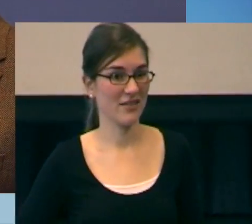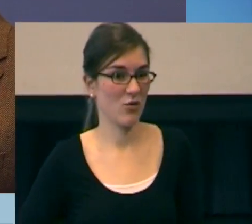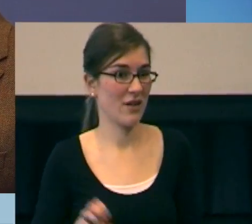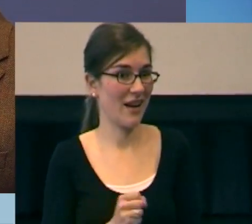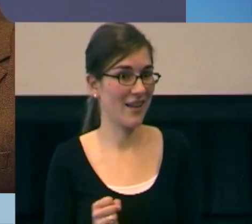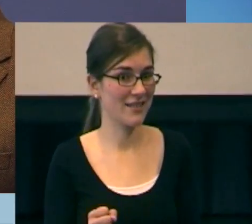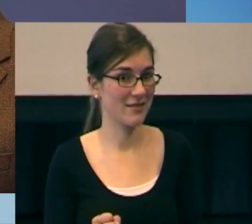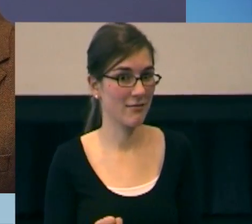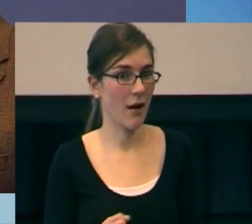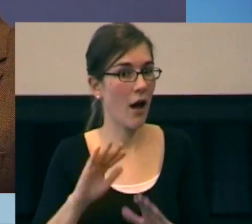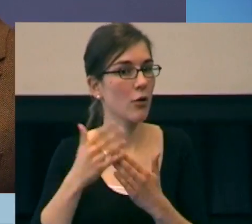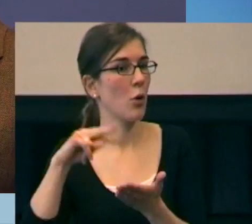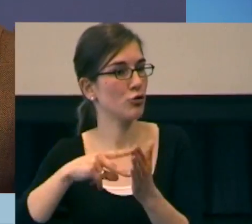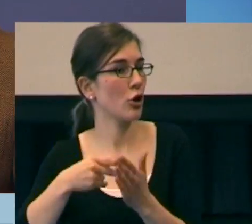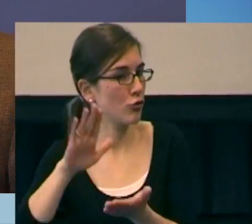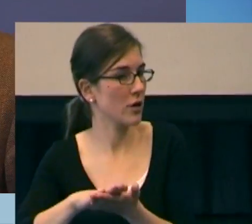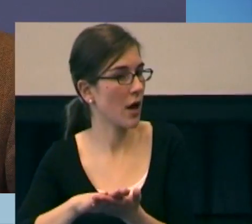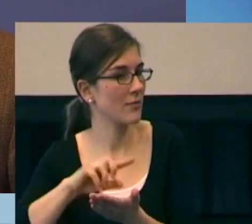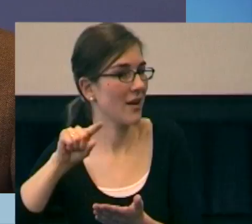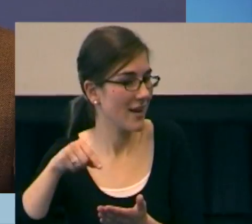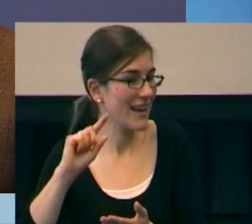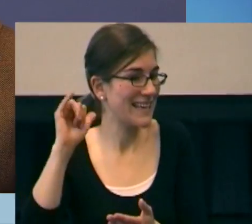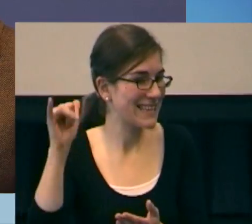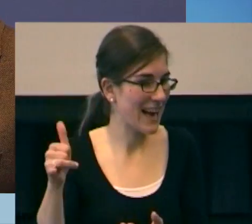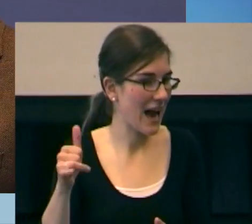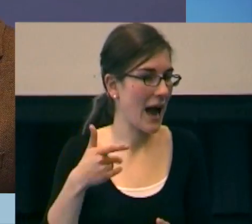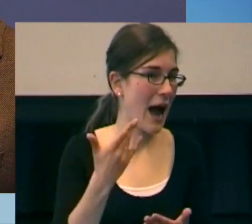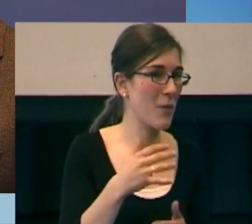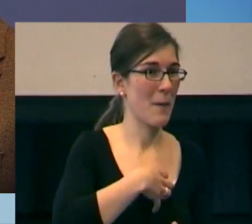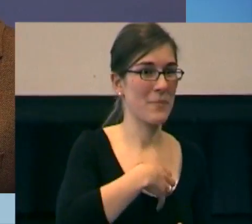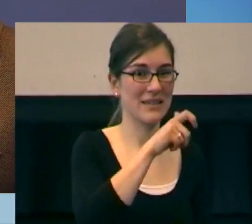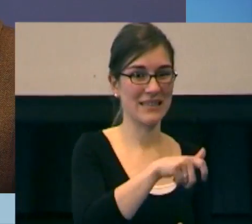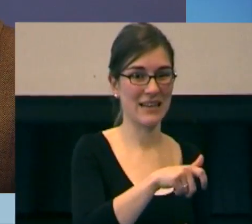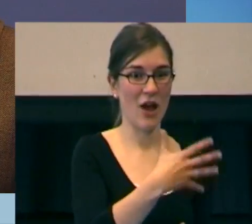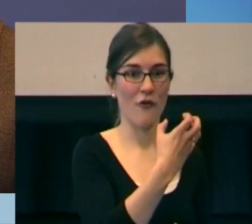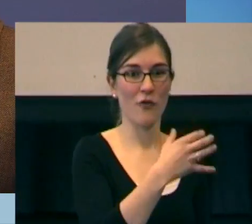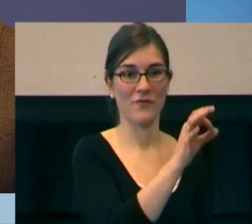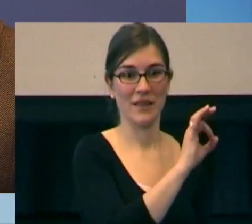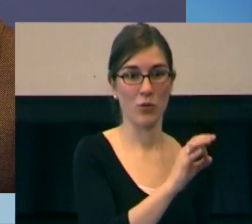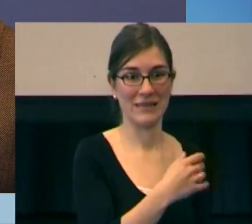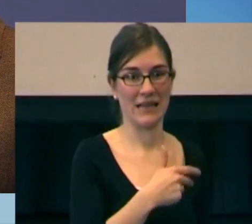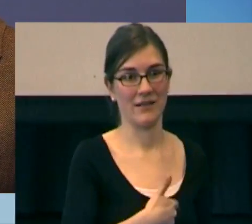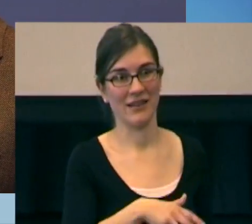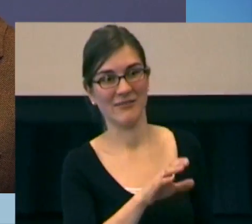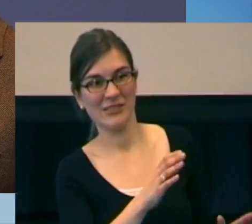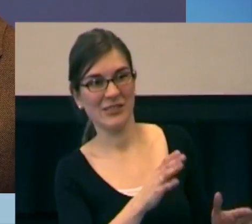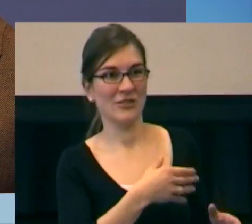hinkriegen, aber der Patient hat dann eine mindestens 50%ige Wahrscheinlichkeit für den Rest seines Lebens inkontinent zu sein.